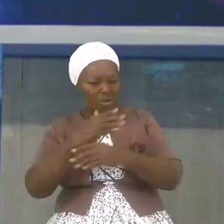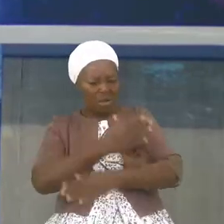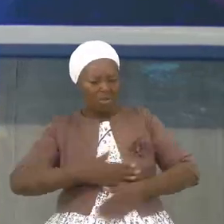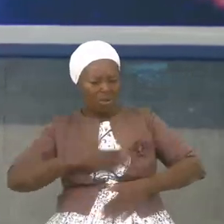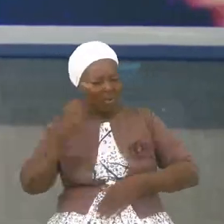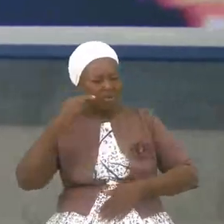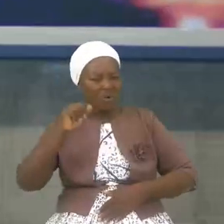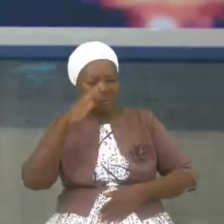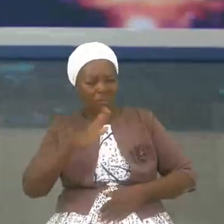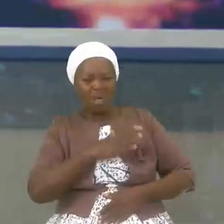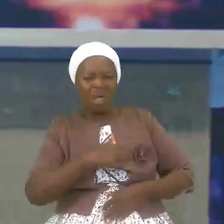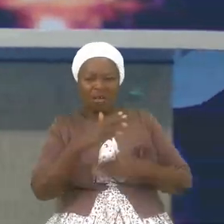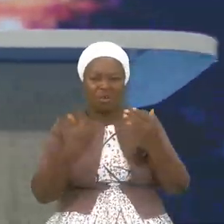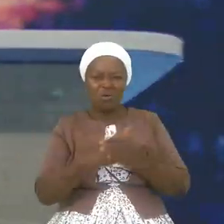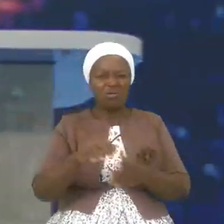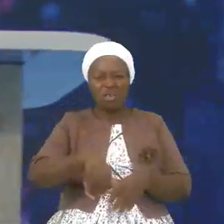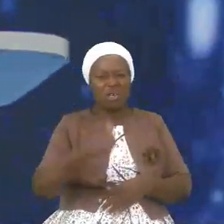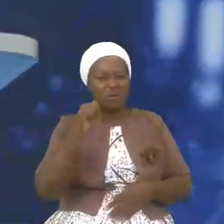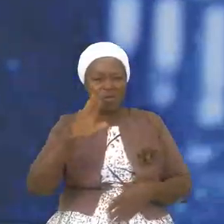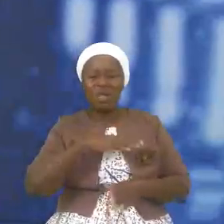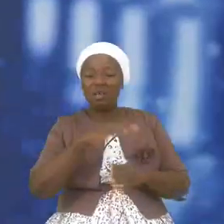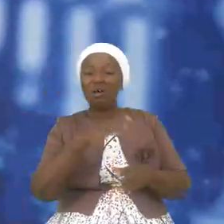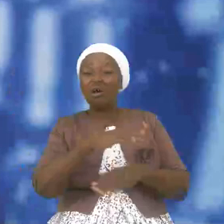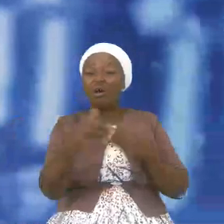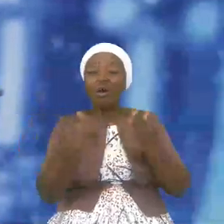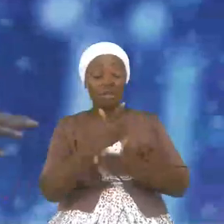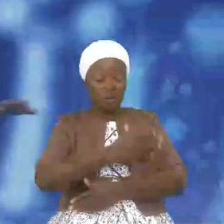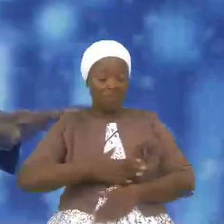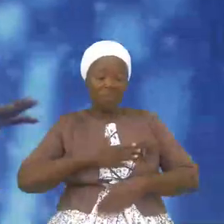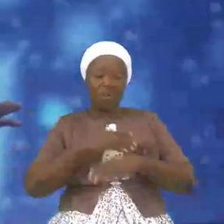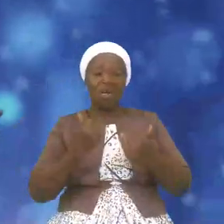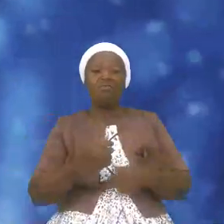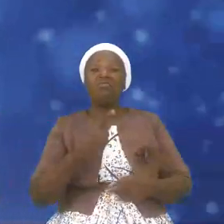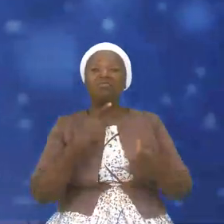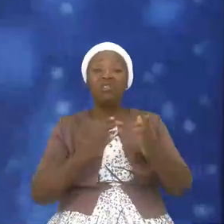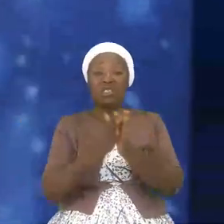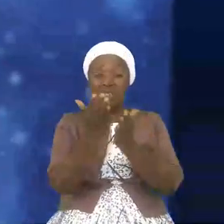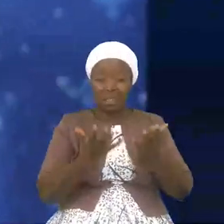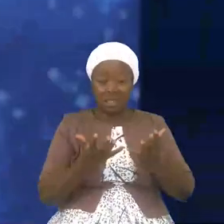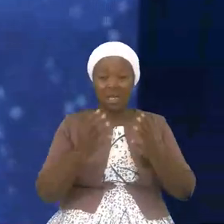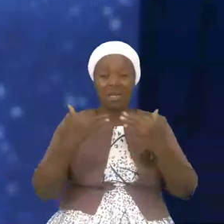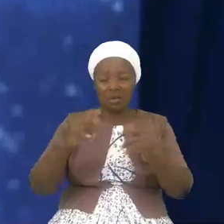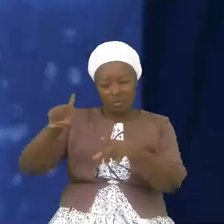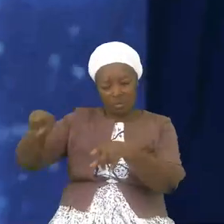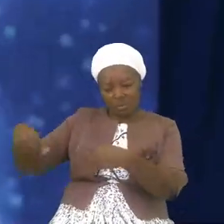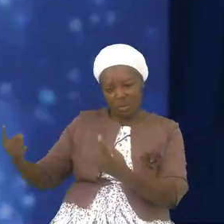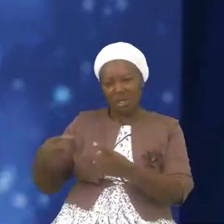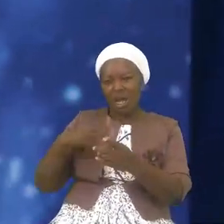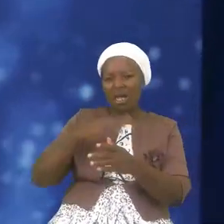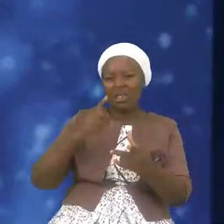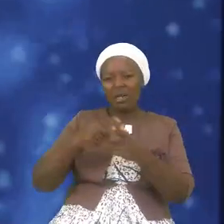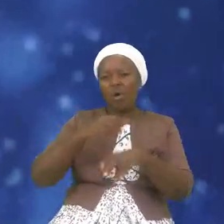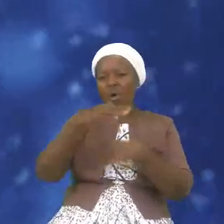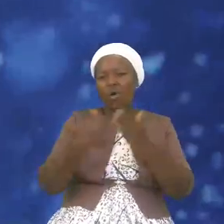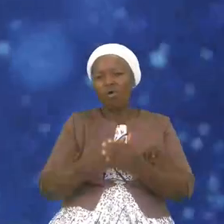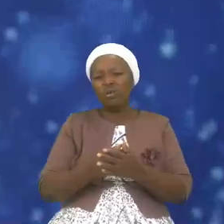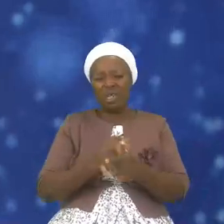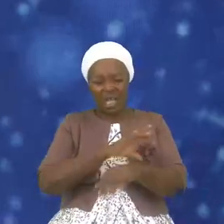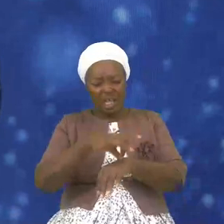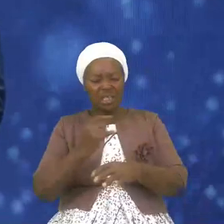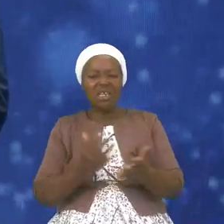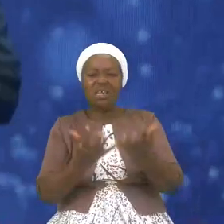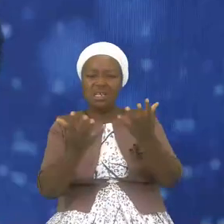femmes et les prostituées et les concubines. Tout le plaisir a disparu. Et tous les désirs